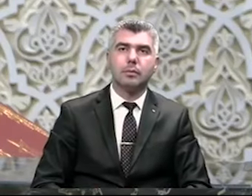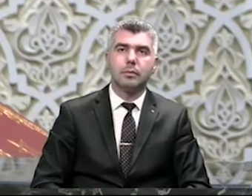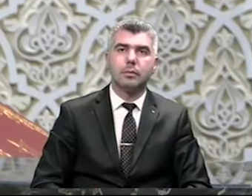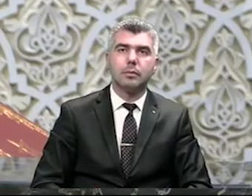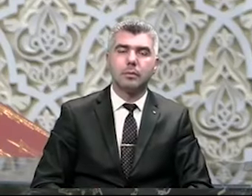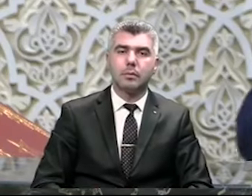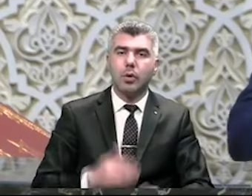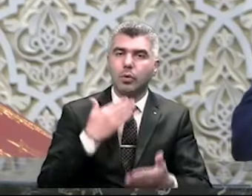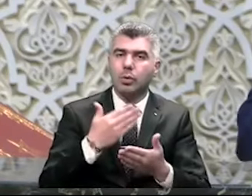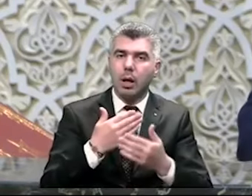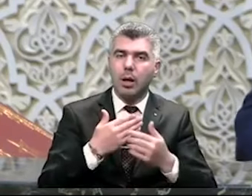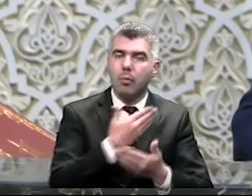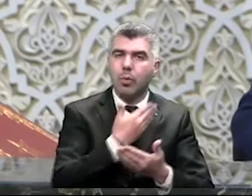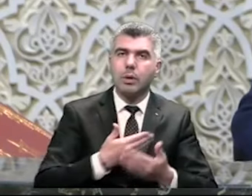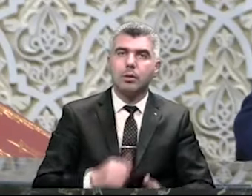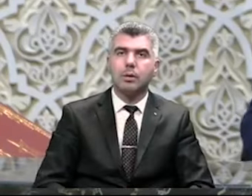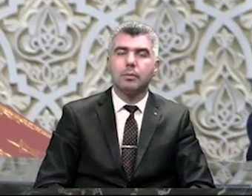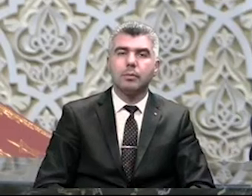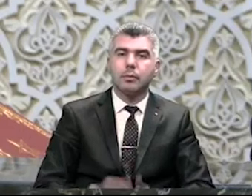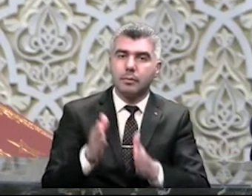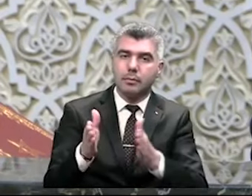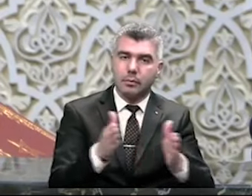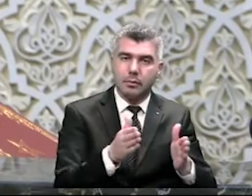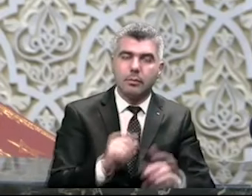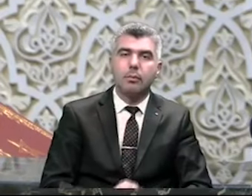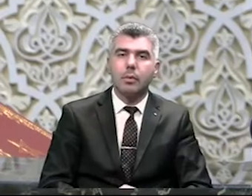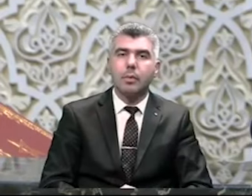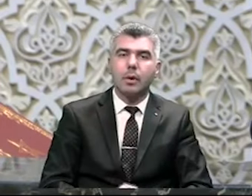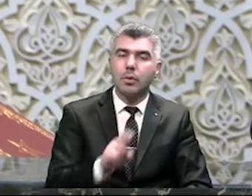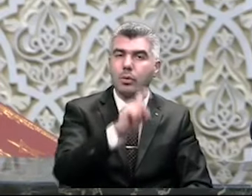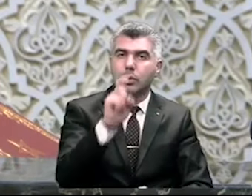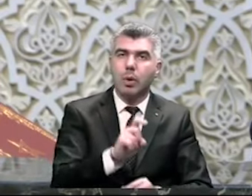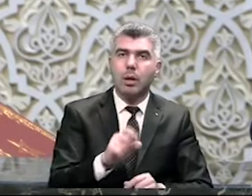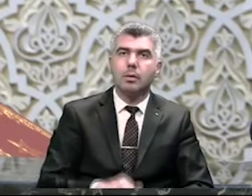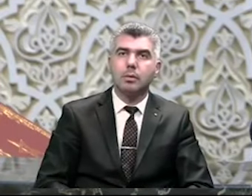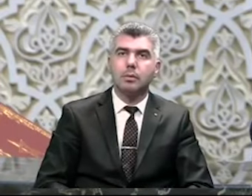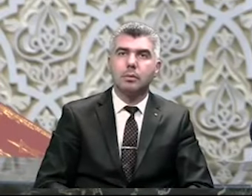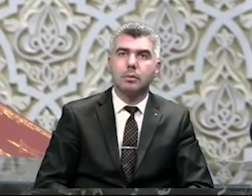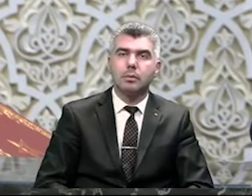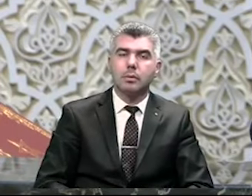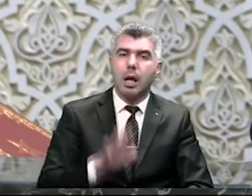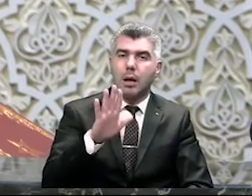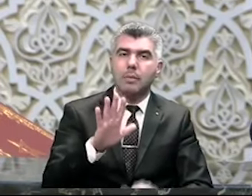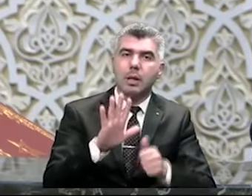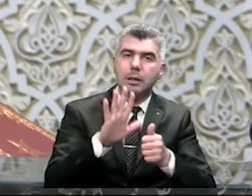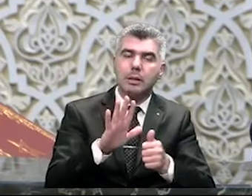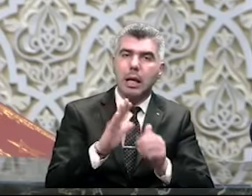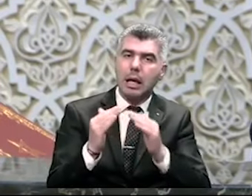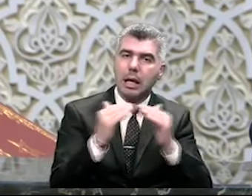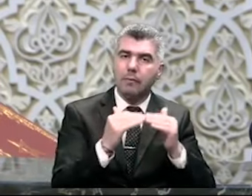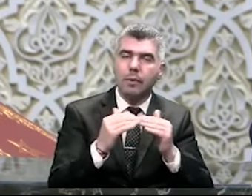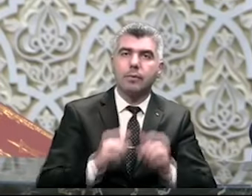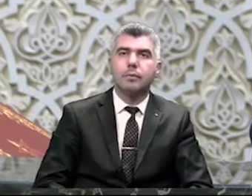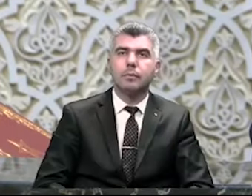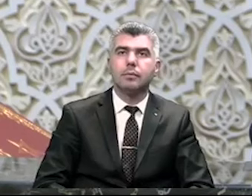عليكم المحترم نمر الى السؤال الخامس على ما يبدو ان السؤال الخامس والسادس را تجمع وحده